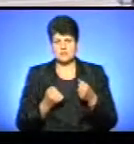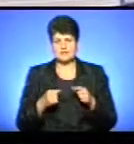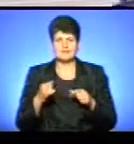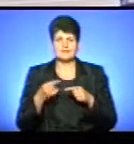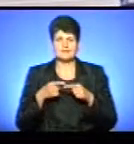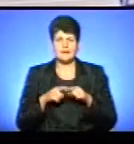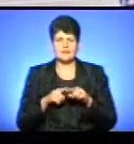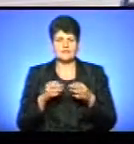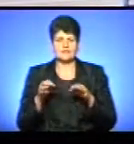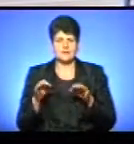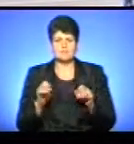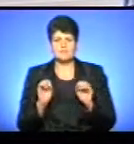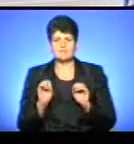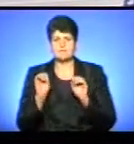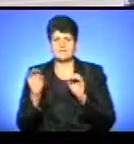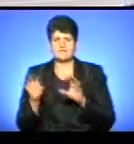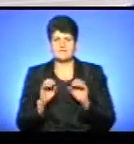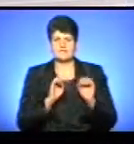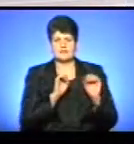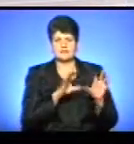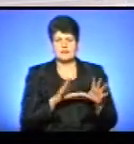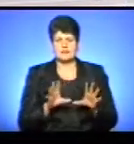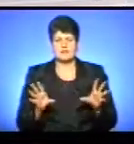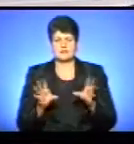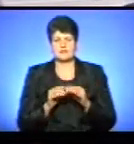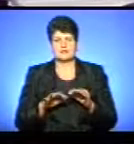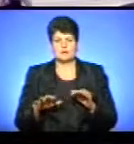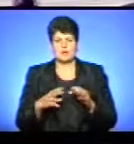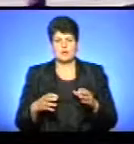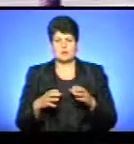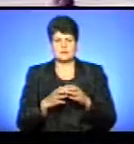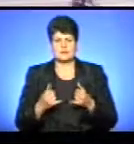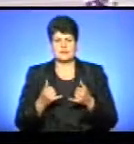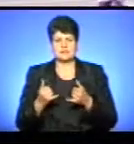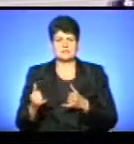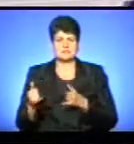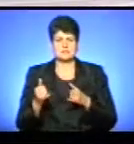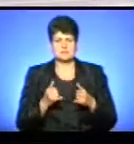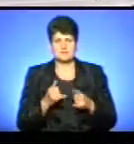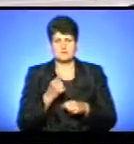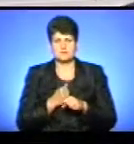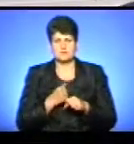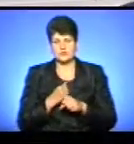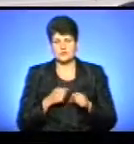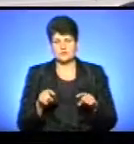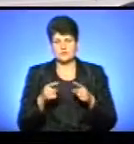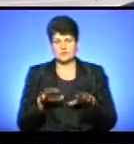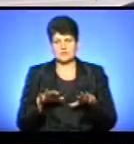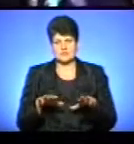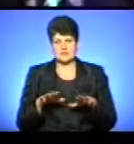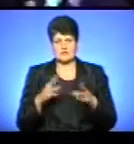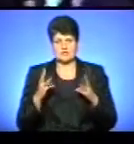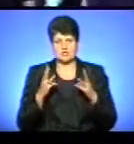яка вивільнялася, ми передавали в об'єднані територіальні громади для забезпечення функціонування і створення місцевих пожежних